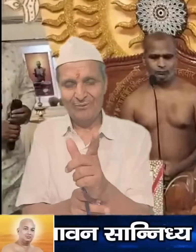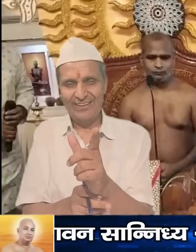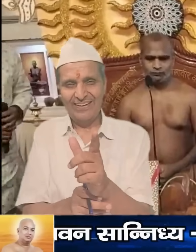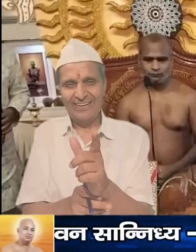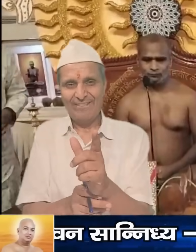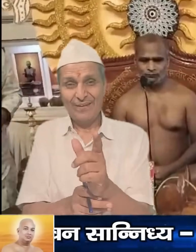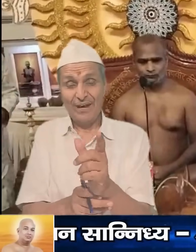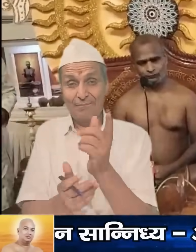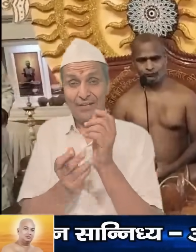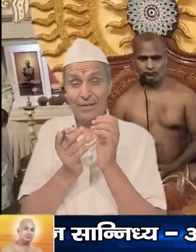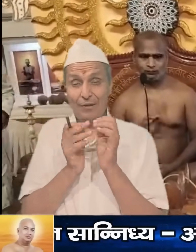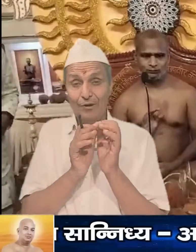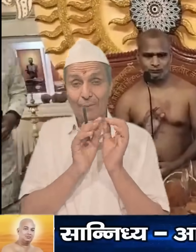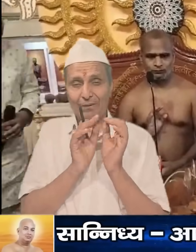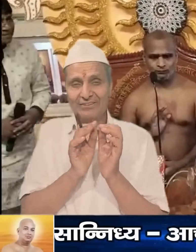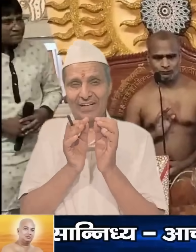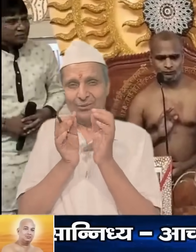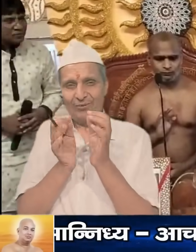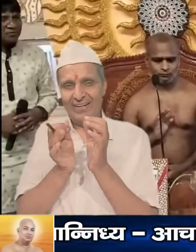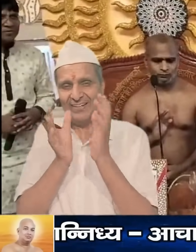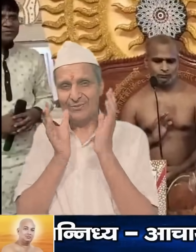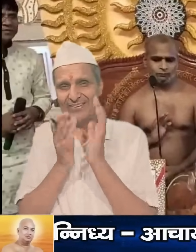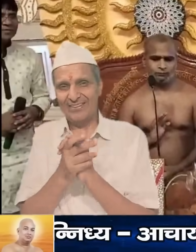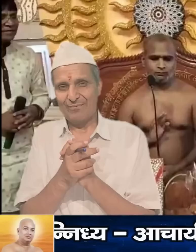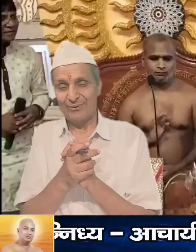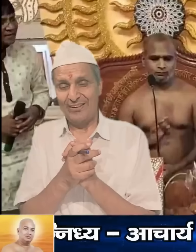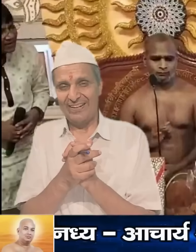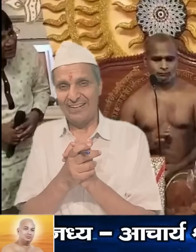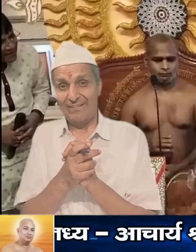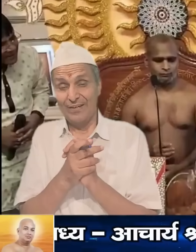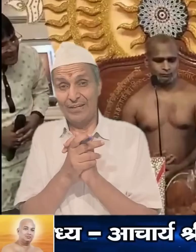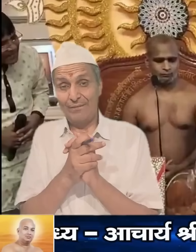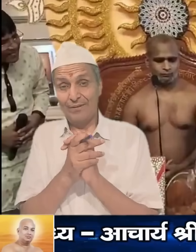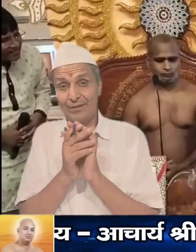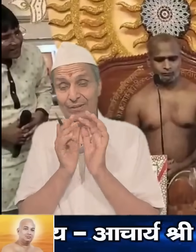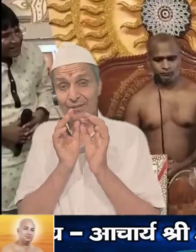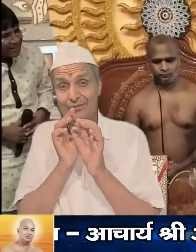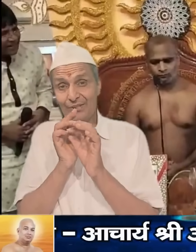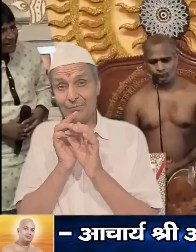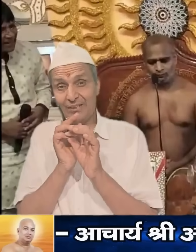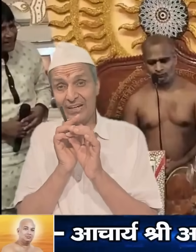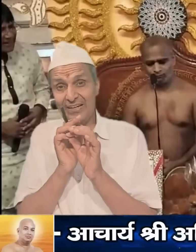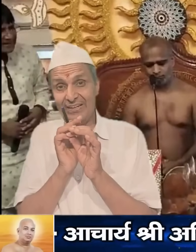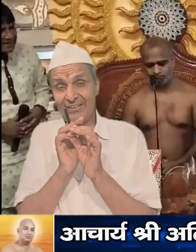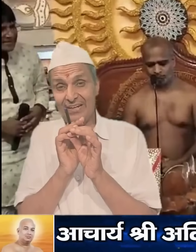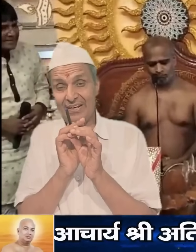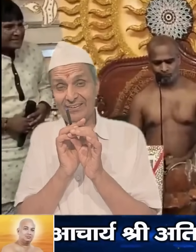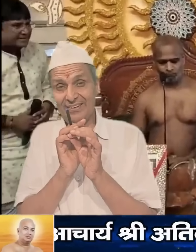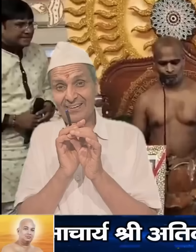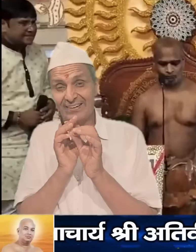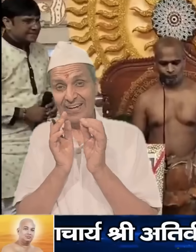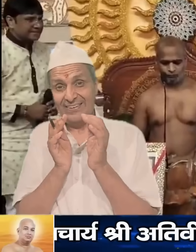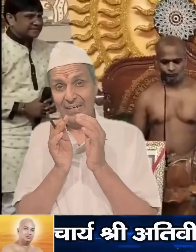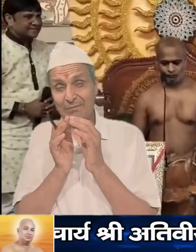बात तो भूल ही गए, आप कहेंगे प्रवचन का थोड़ा सा अंश सुना देते हैं आपको, सुन लीजिएगा कि 10 भाषाएं एक के